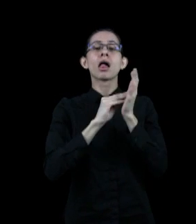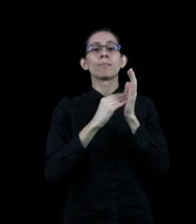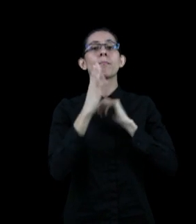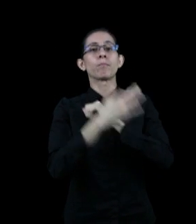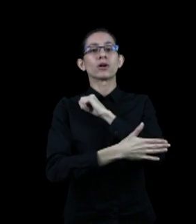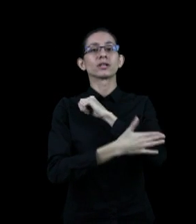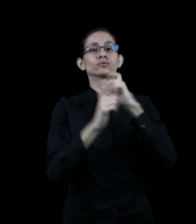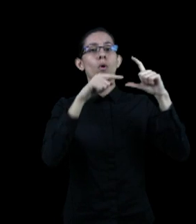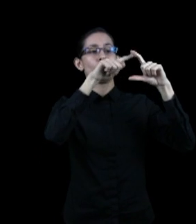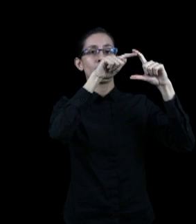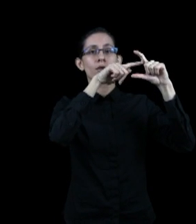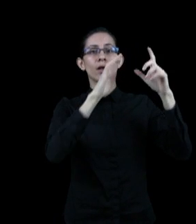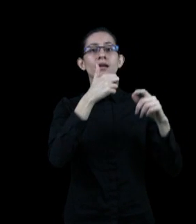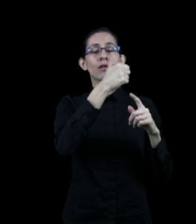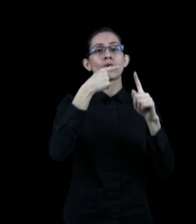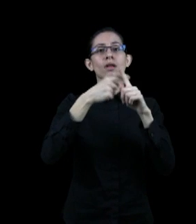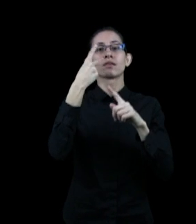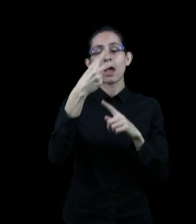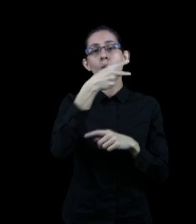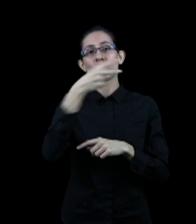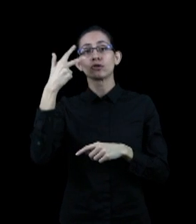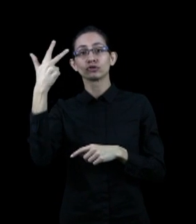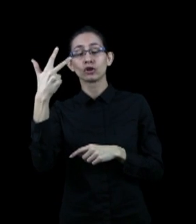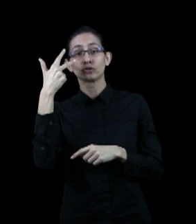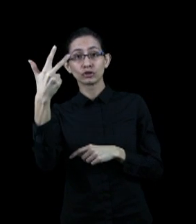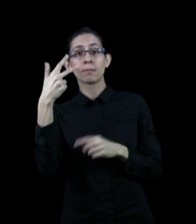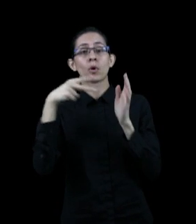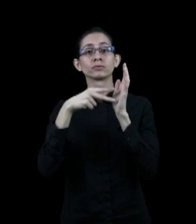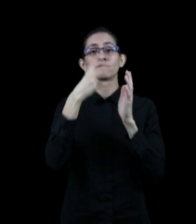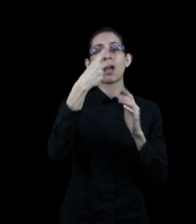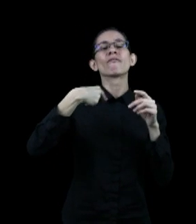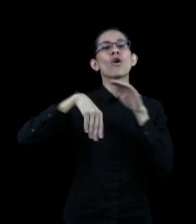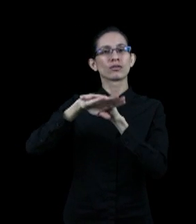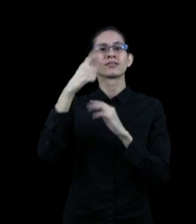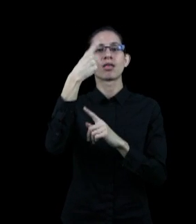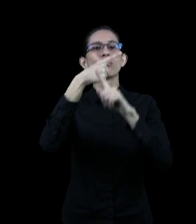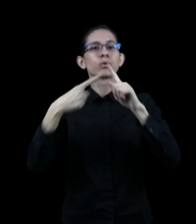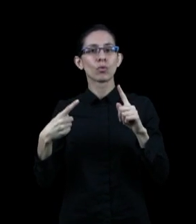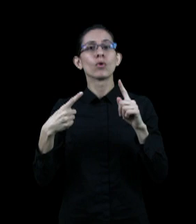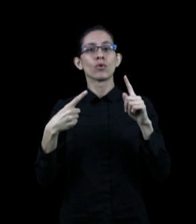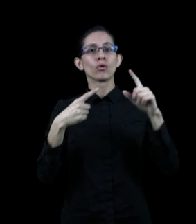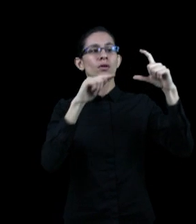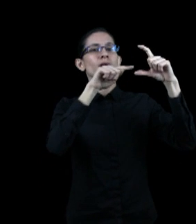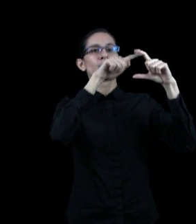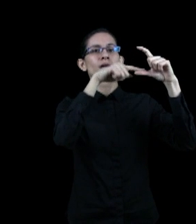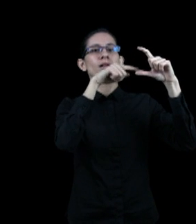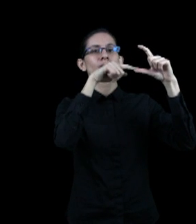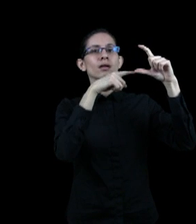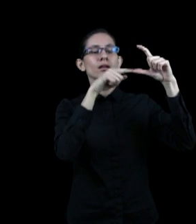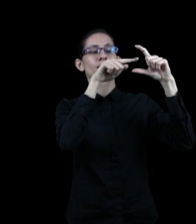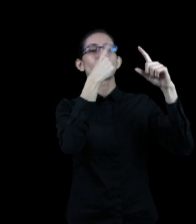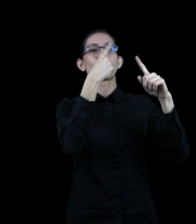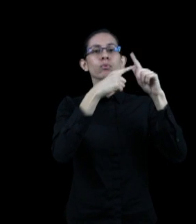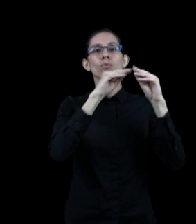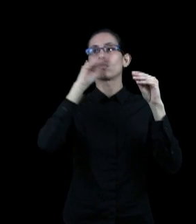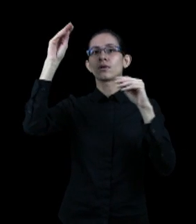średnią arytmetyczną z tych dwóch wartości. 1 dodać 2 to 3, a 3 przez 2 to 1,5. Mamy więc 1 przez